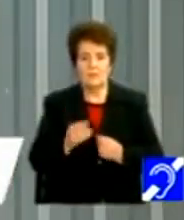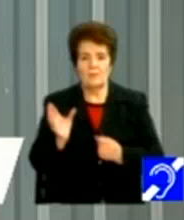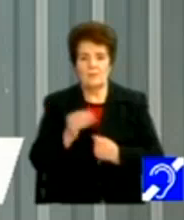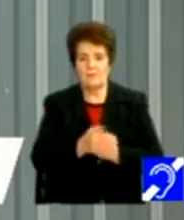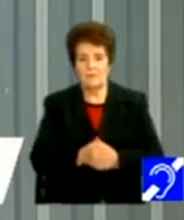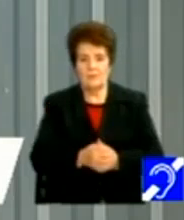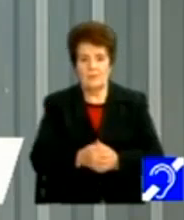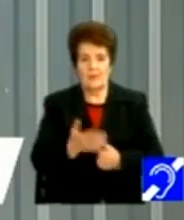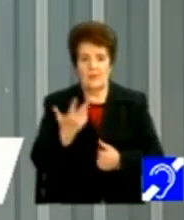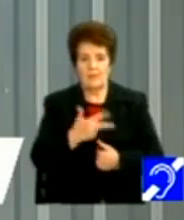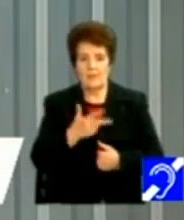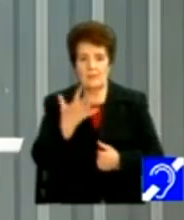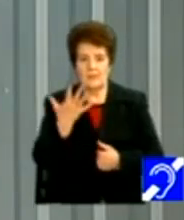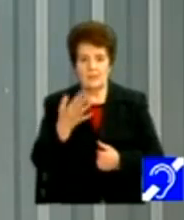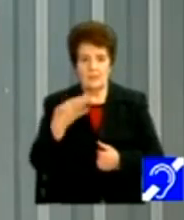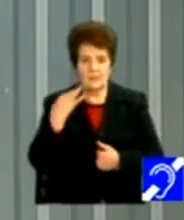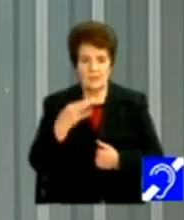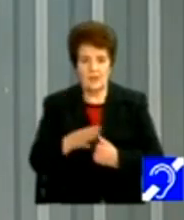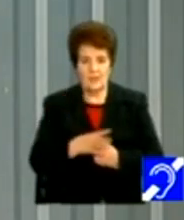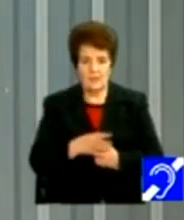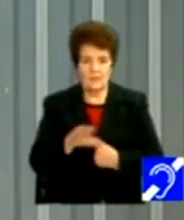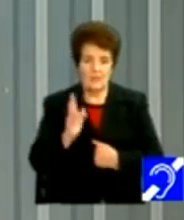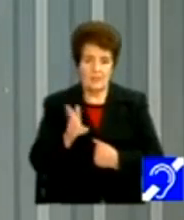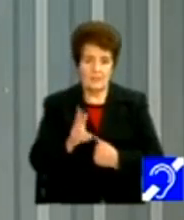cred 35 de ani, la spuneam